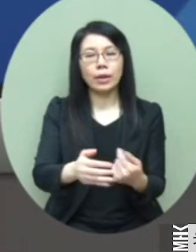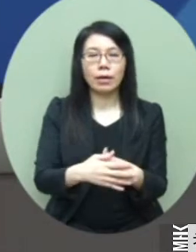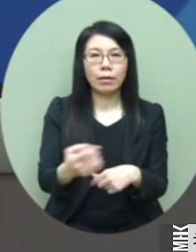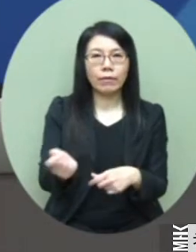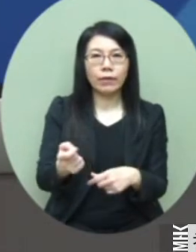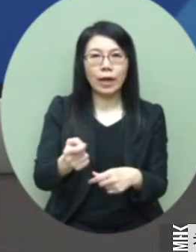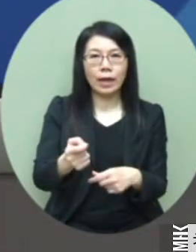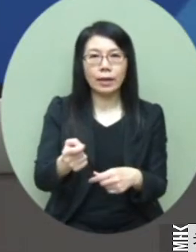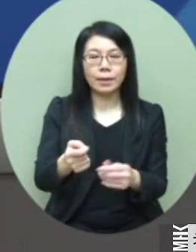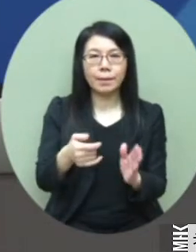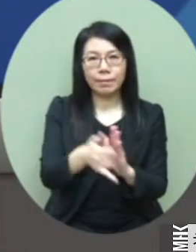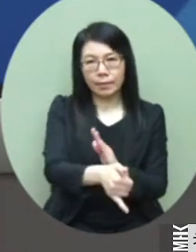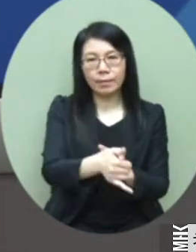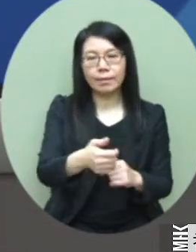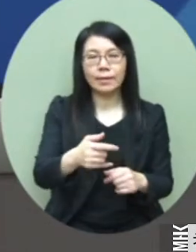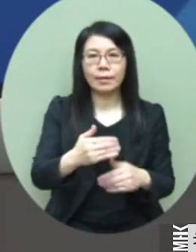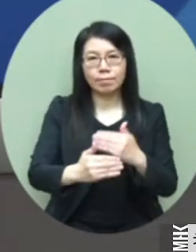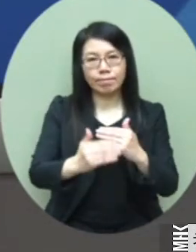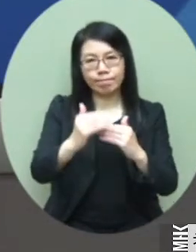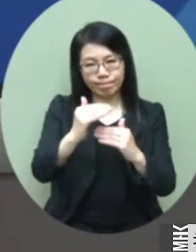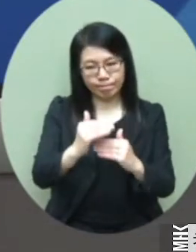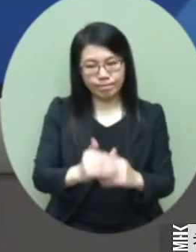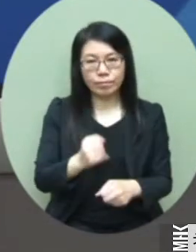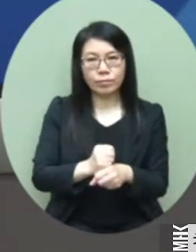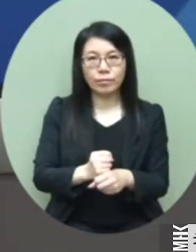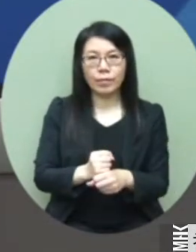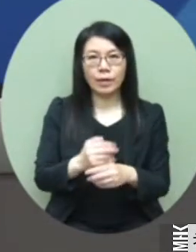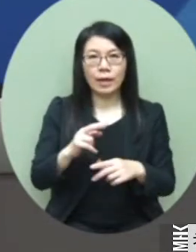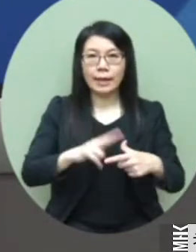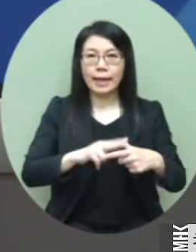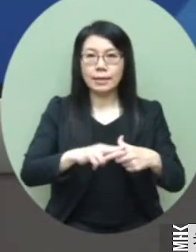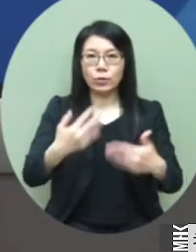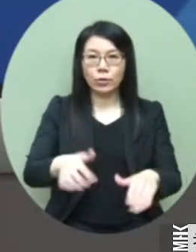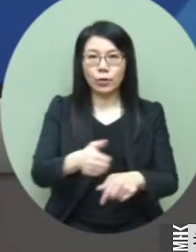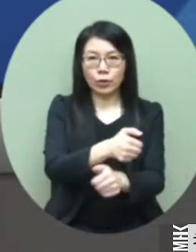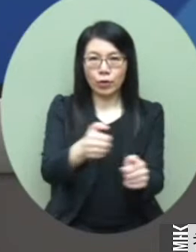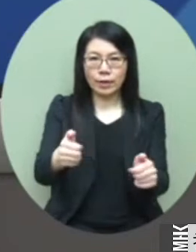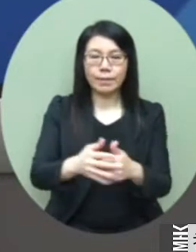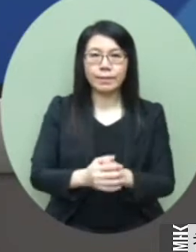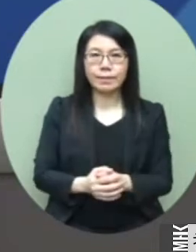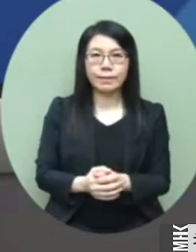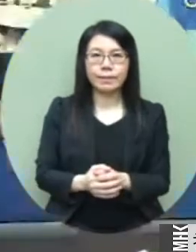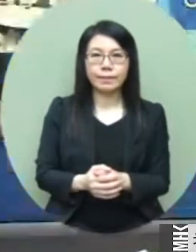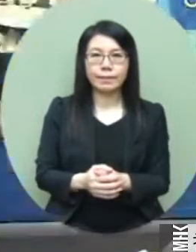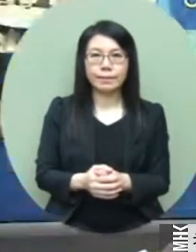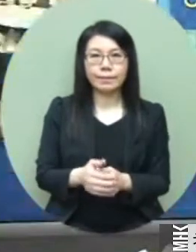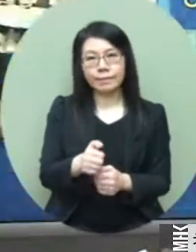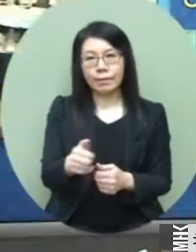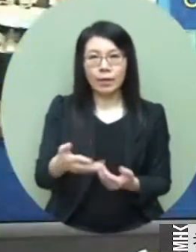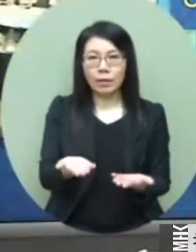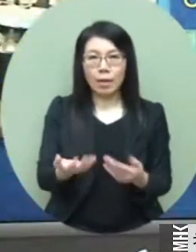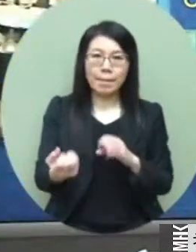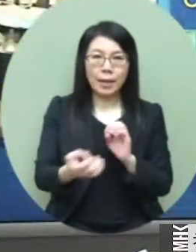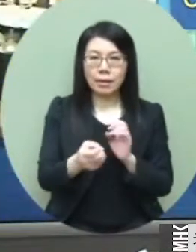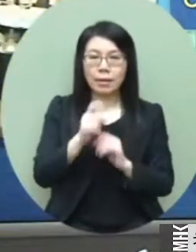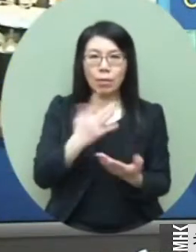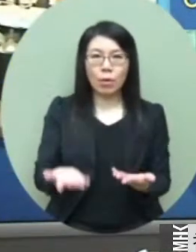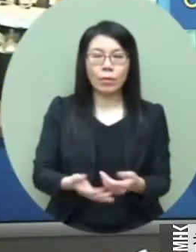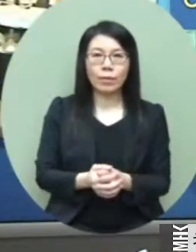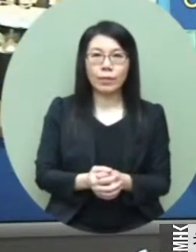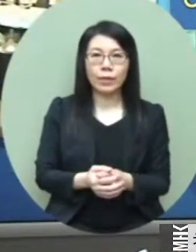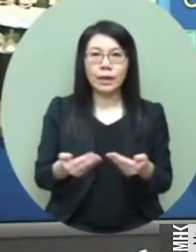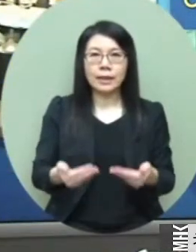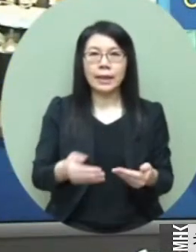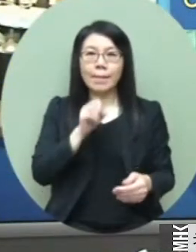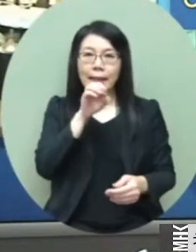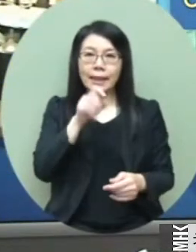快進場嘅流程嘅。或者我介紹咁多，多謝各位。 好，唔該，睇下大家有咩提問。 好啦，依